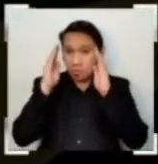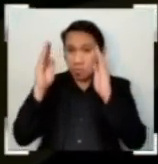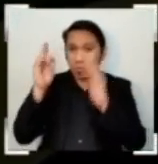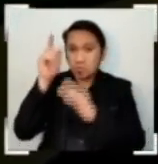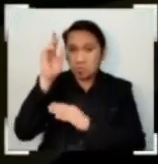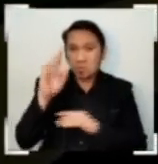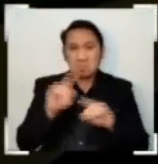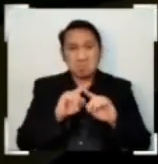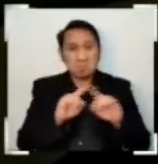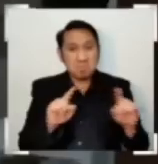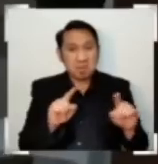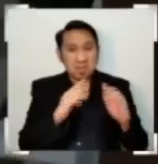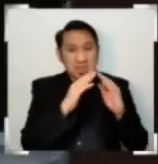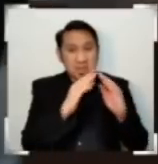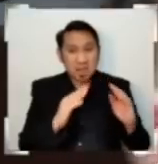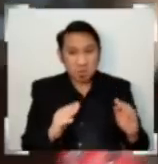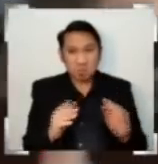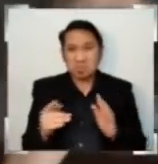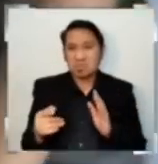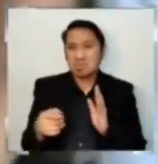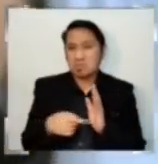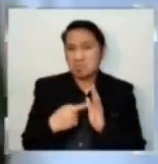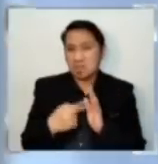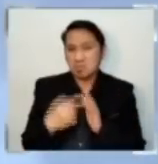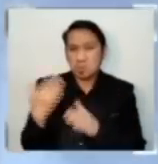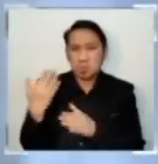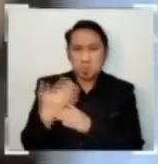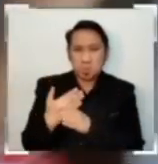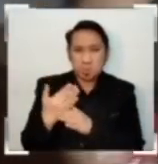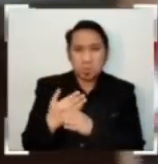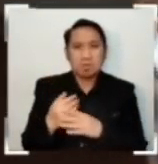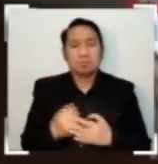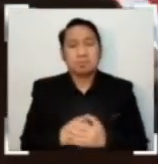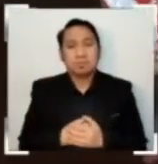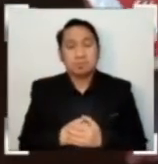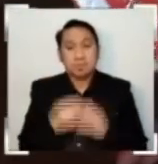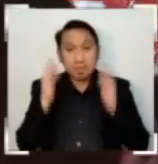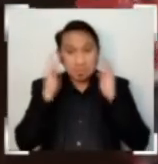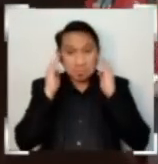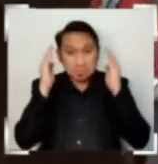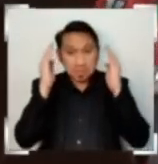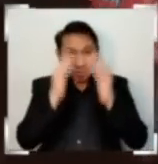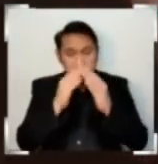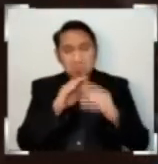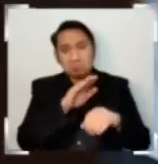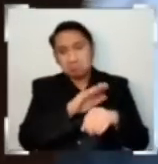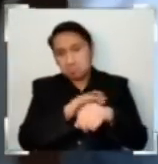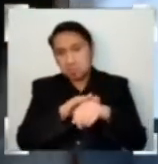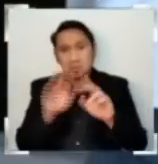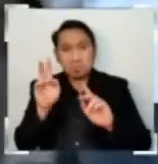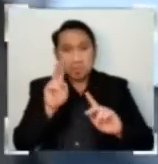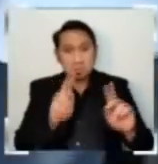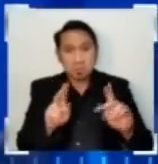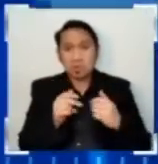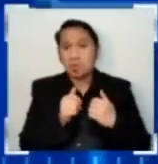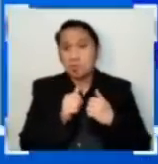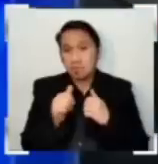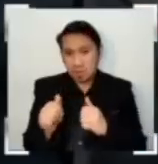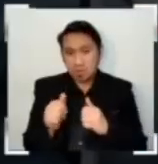po kasi yung iba nadedistract. Kasabay nito ay pinaalala rin ni Advincula sa parishioners na sumunod sa health